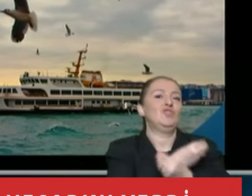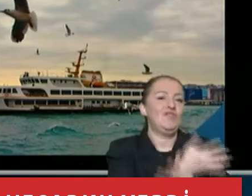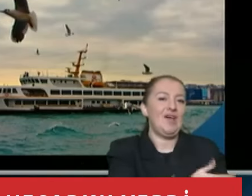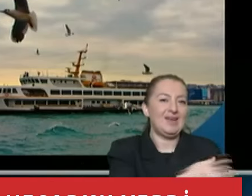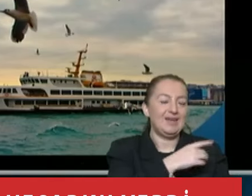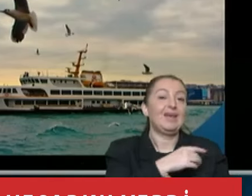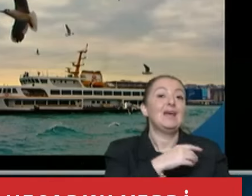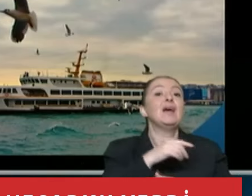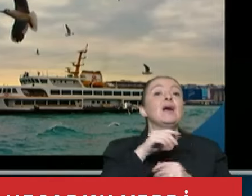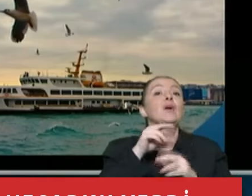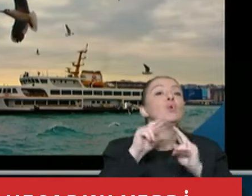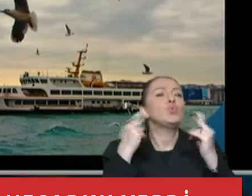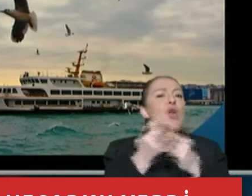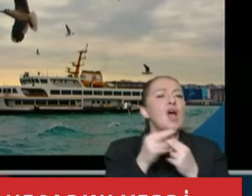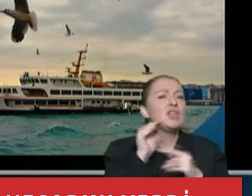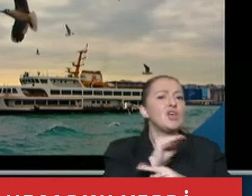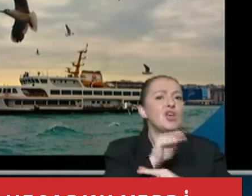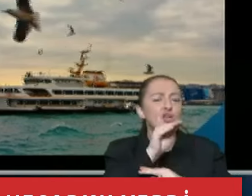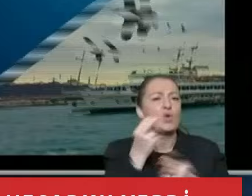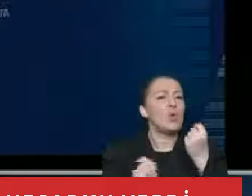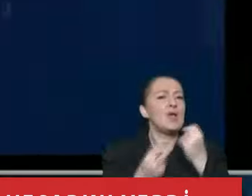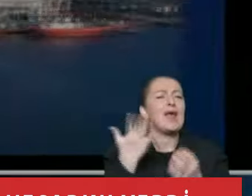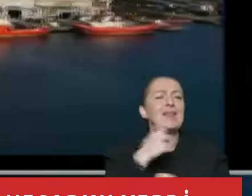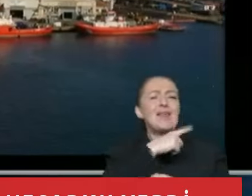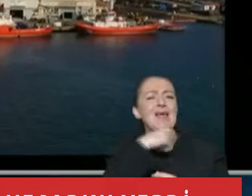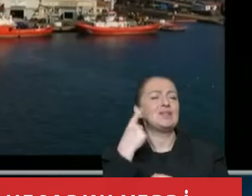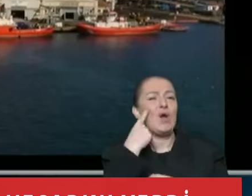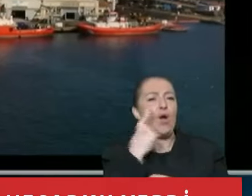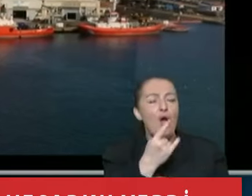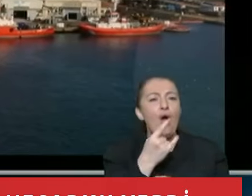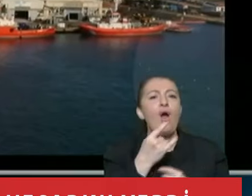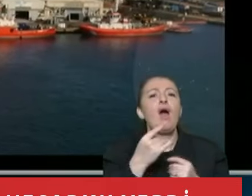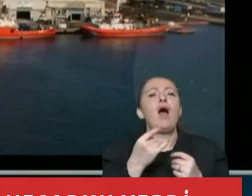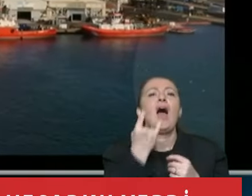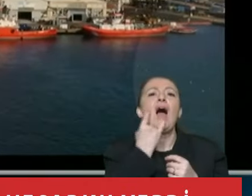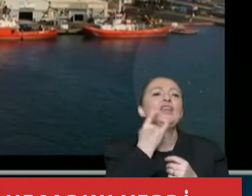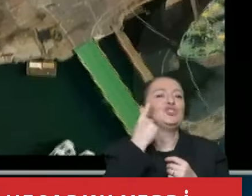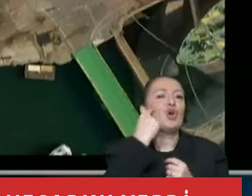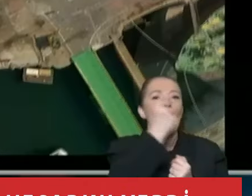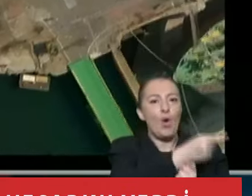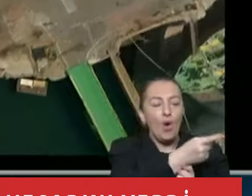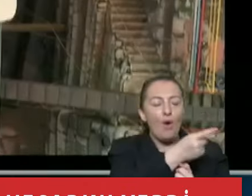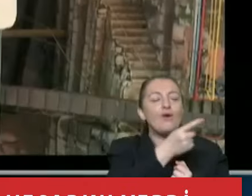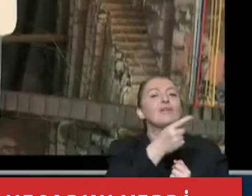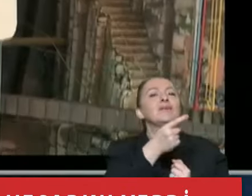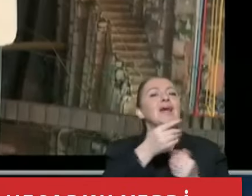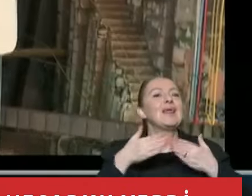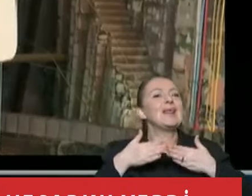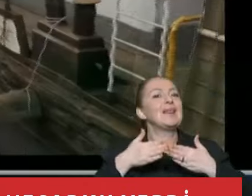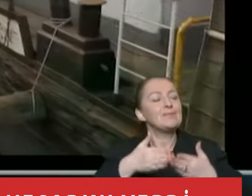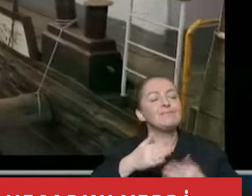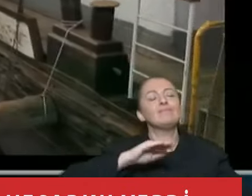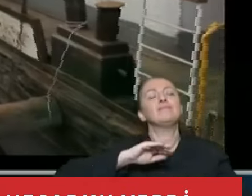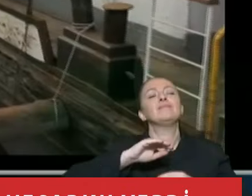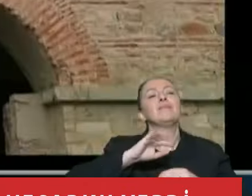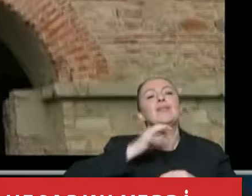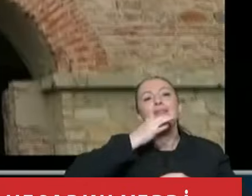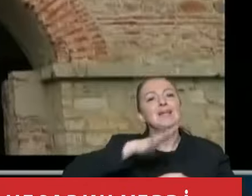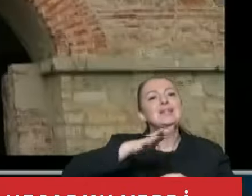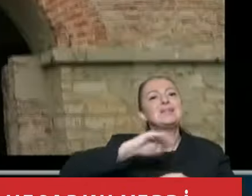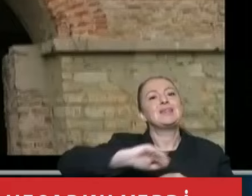üreten en eski tershanesi durumunda olan Haliç tersanesini tekrar aktif hale getirerek Deniz Taksi Deniz